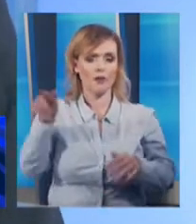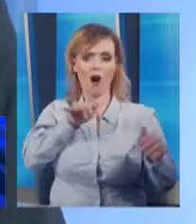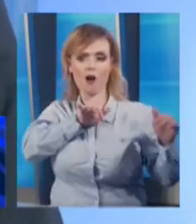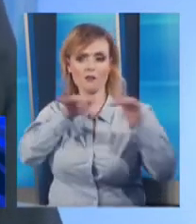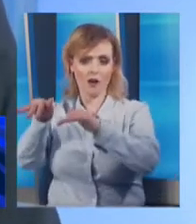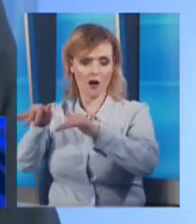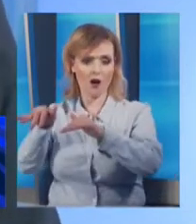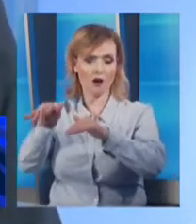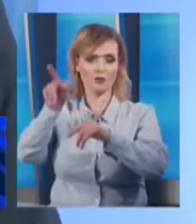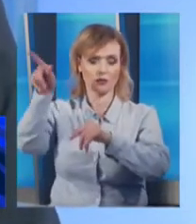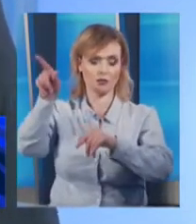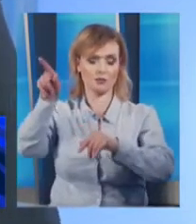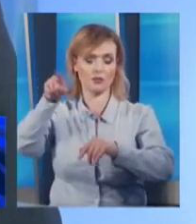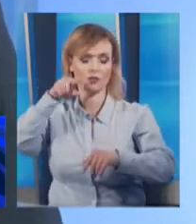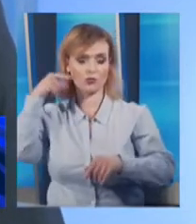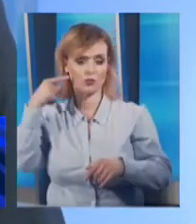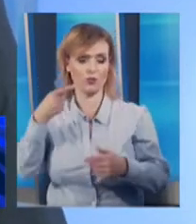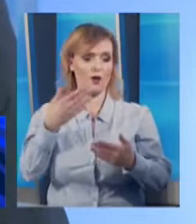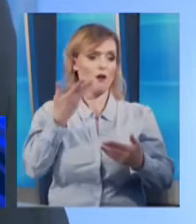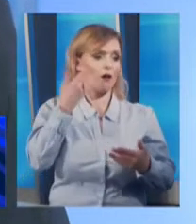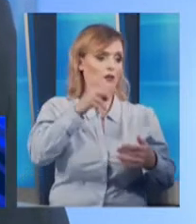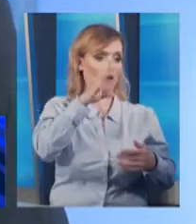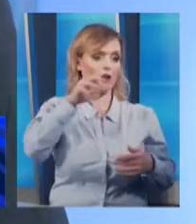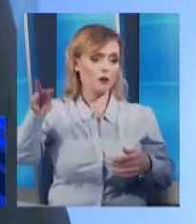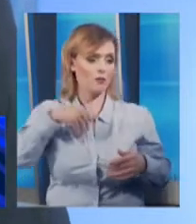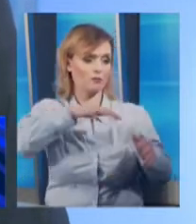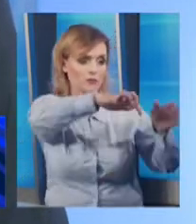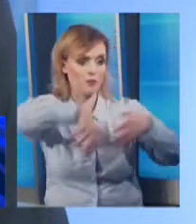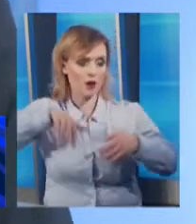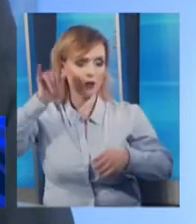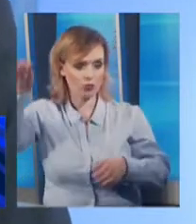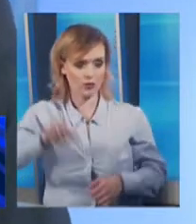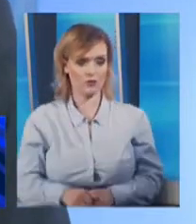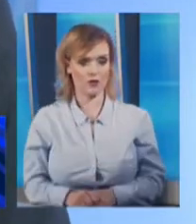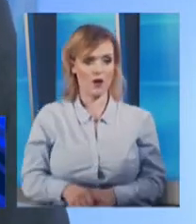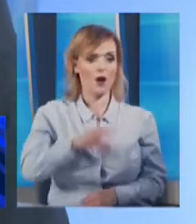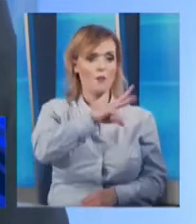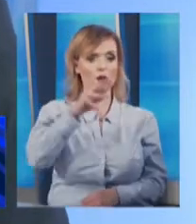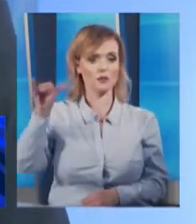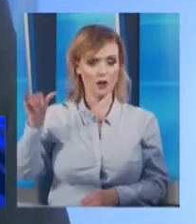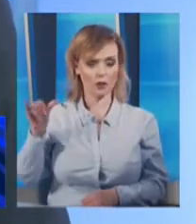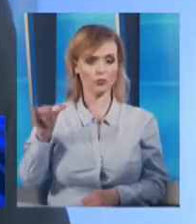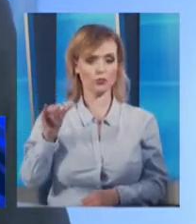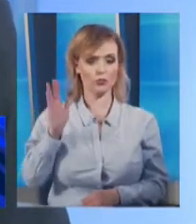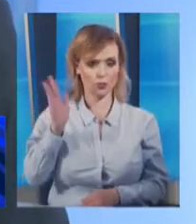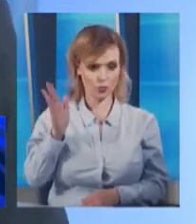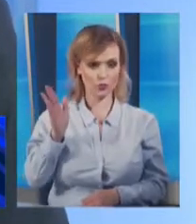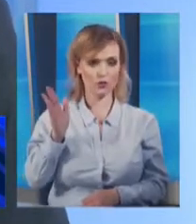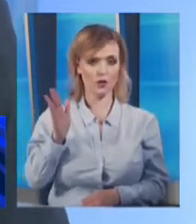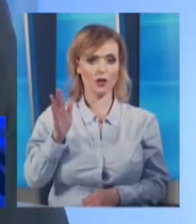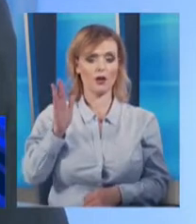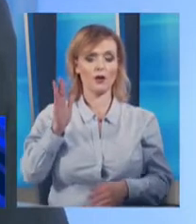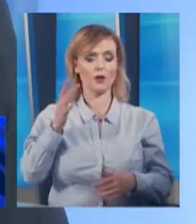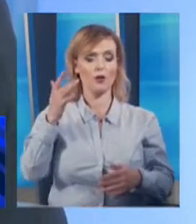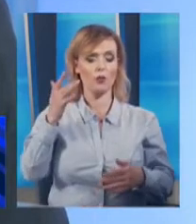atacată în est, când Crimeea a fost luată. Doamna Sandu va avea o